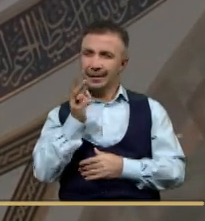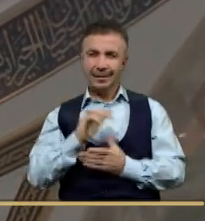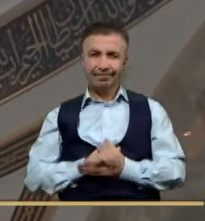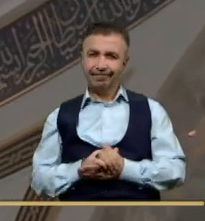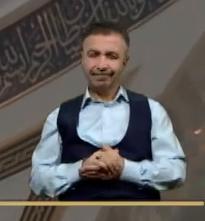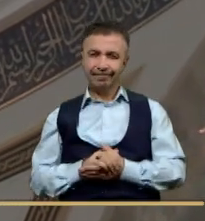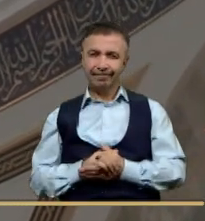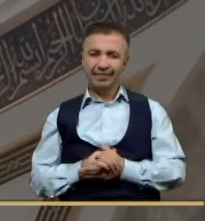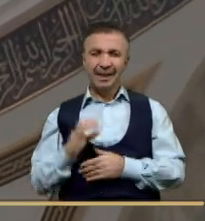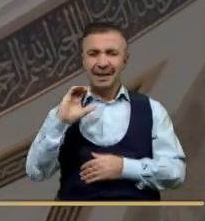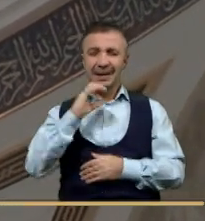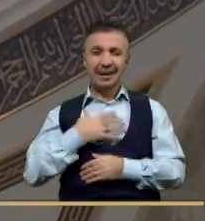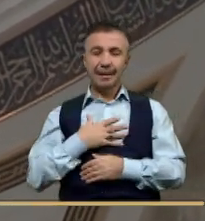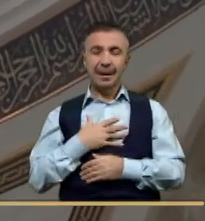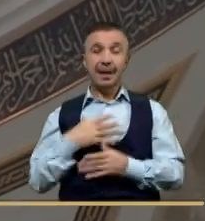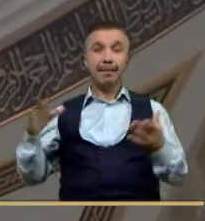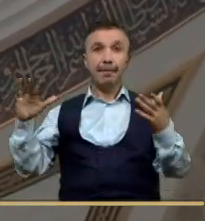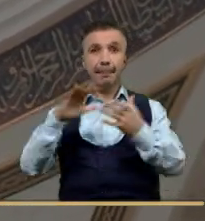İslam dini barış dini,